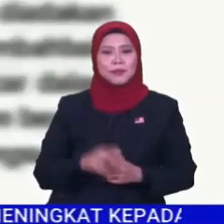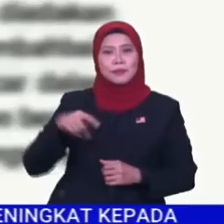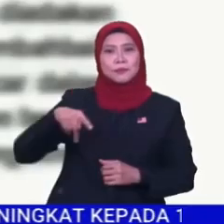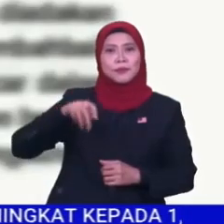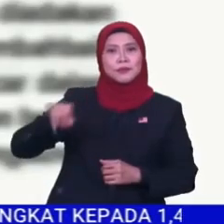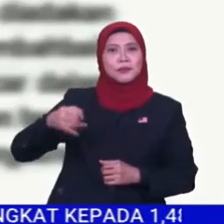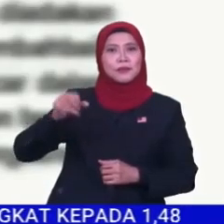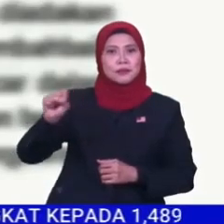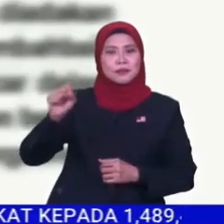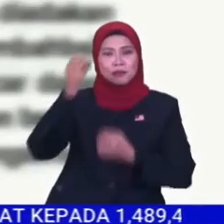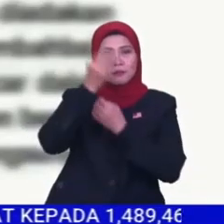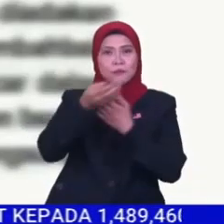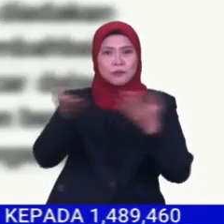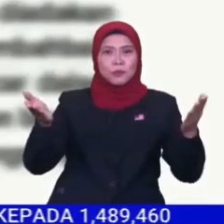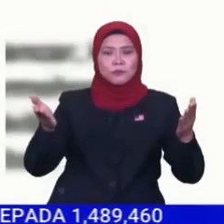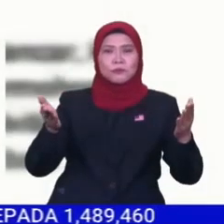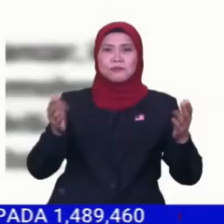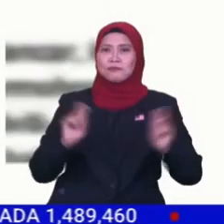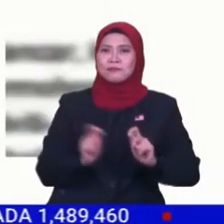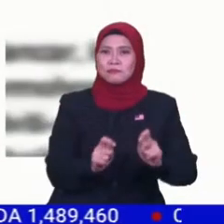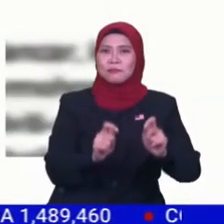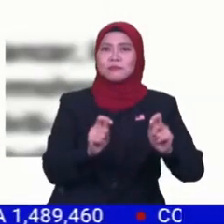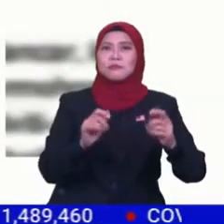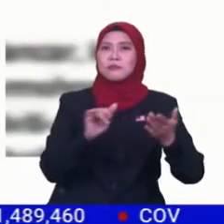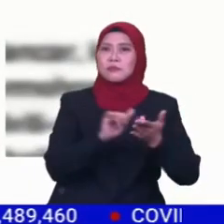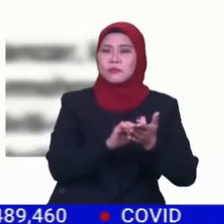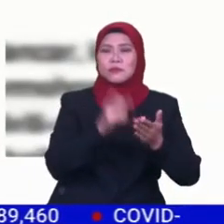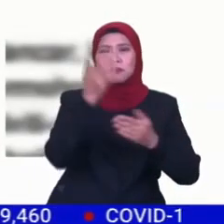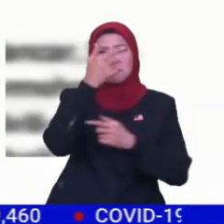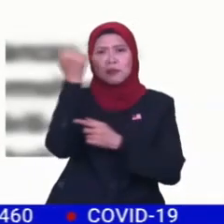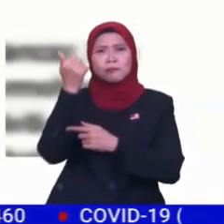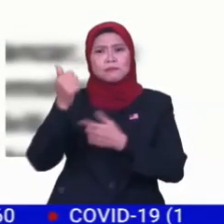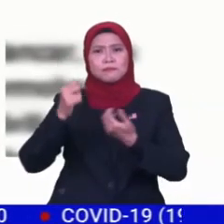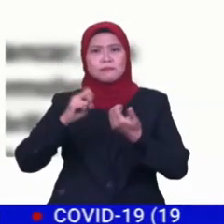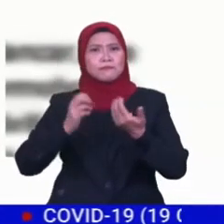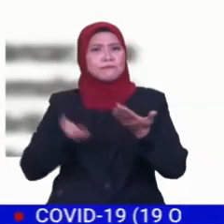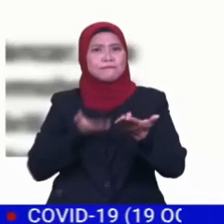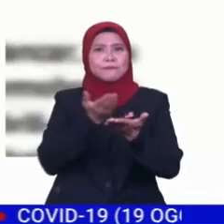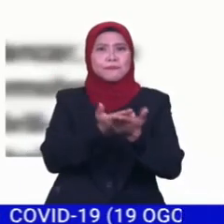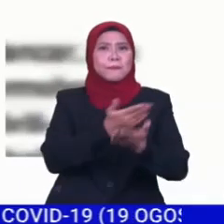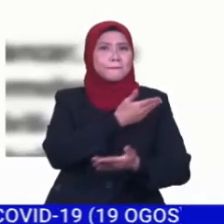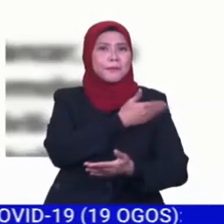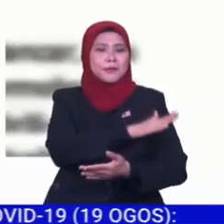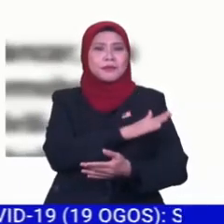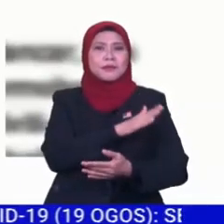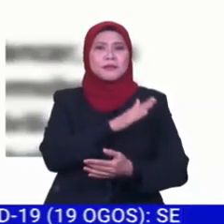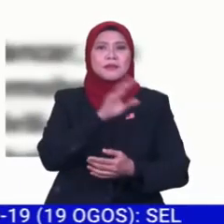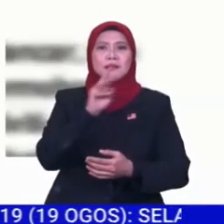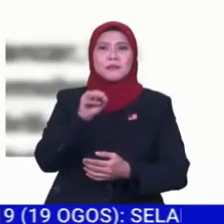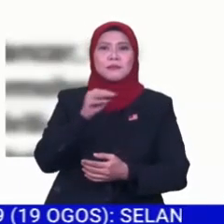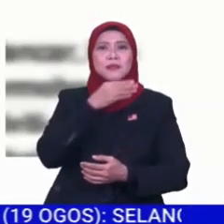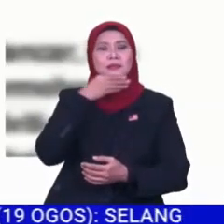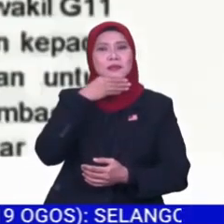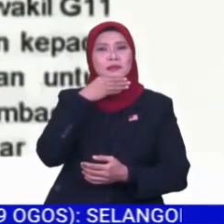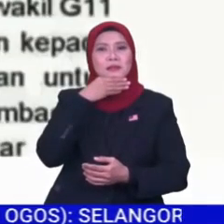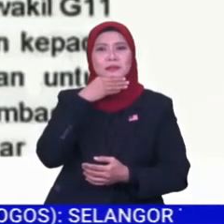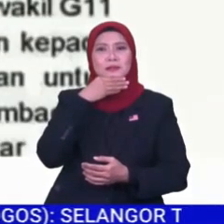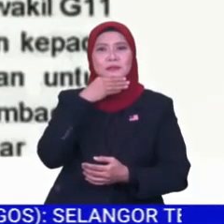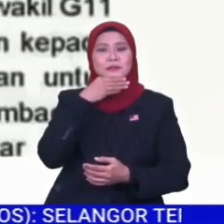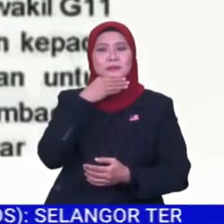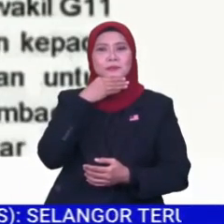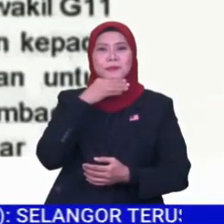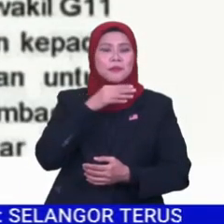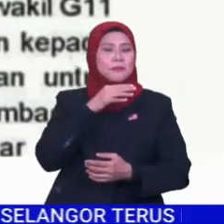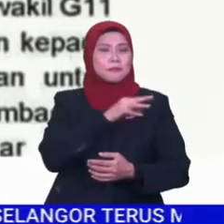PJS dalam satu kenyataan menyatakan tindakan itu diadakan lanjutan daripada saranan bekas Menteri Belia dan Sukan Datuk Seri Rizal